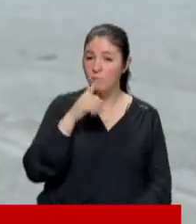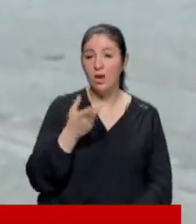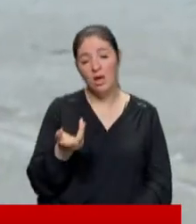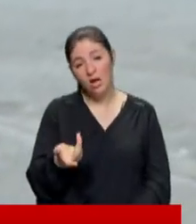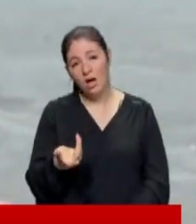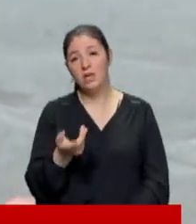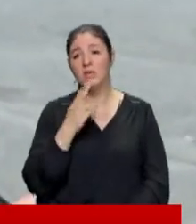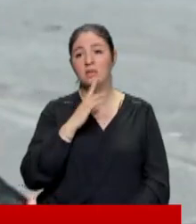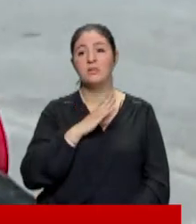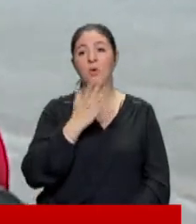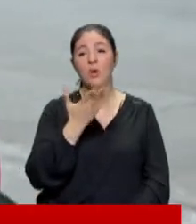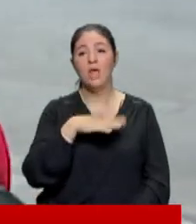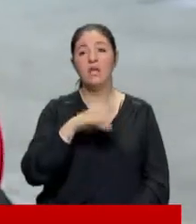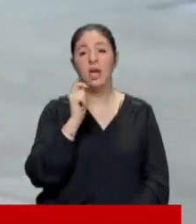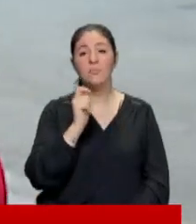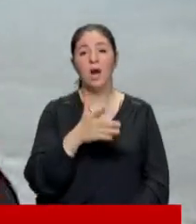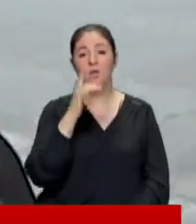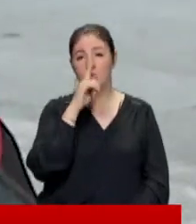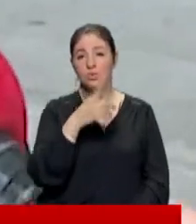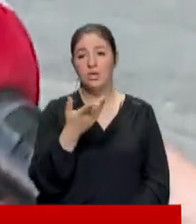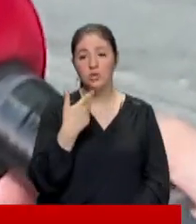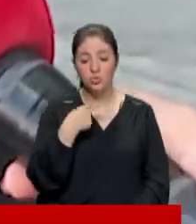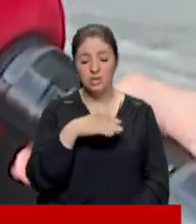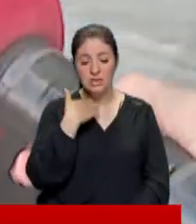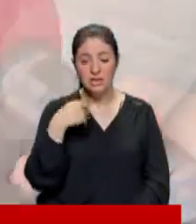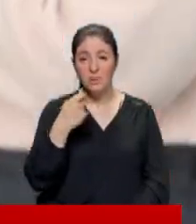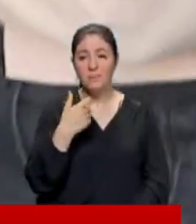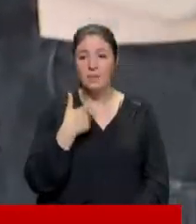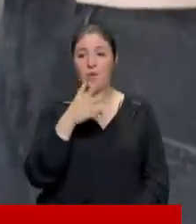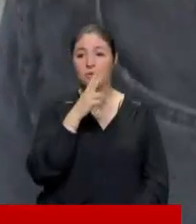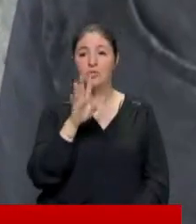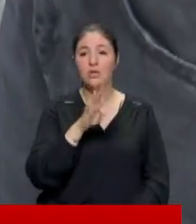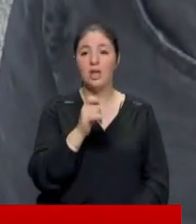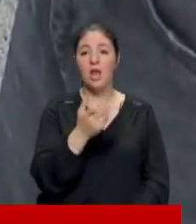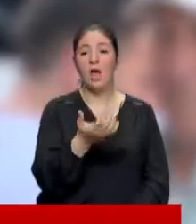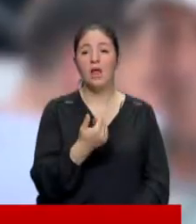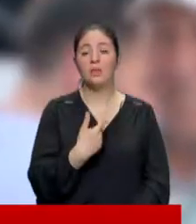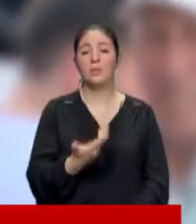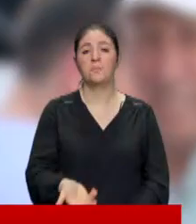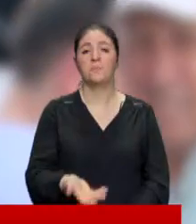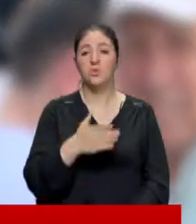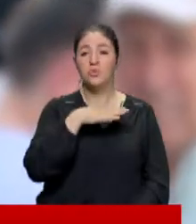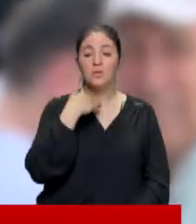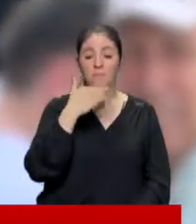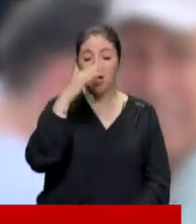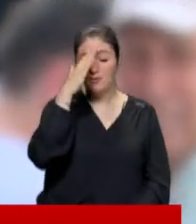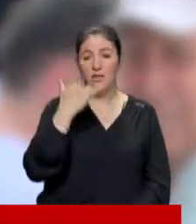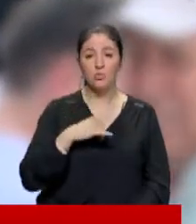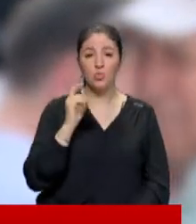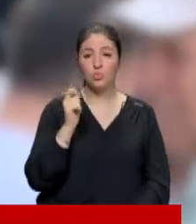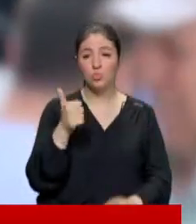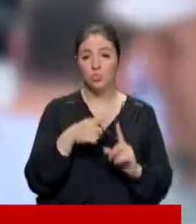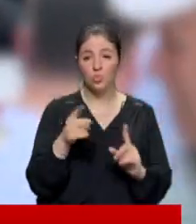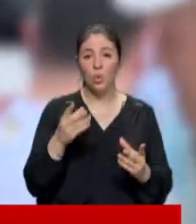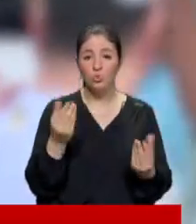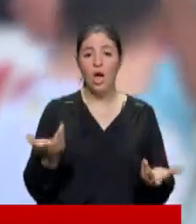Herhalde öyle kızım. O kadar her şey pahalı ki ne? Şu kıyma bile bana 340 liraya geldi. Kurban Bayramı tatili 9 güne